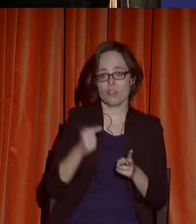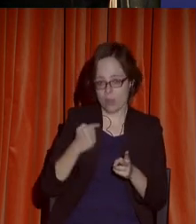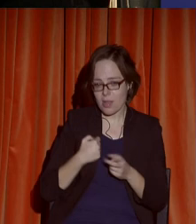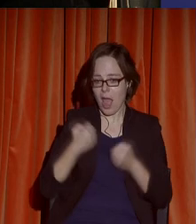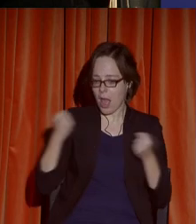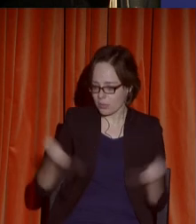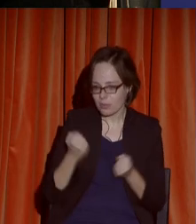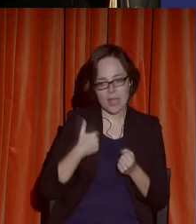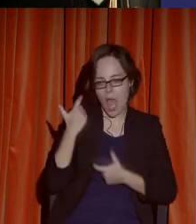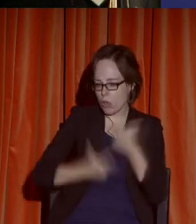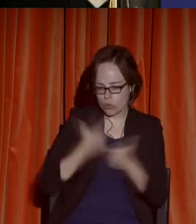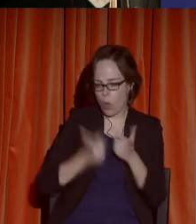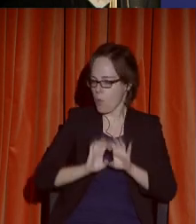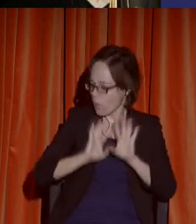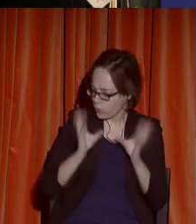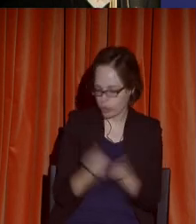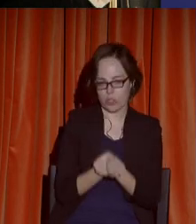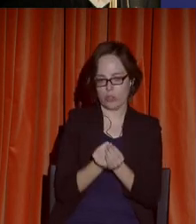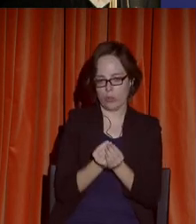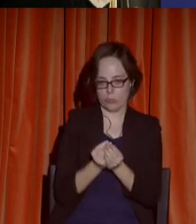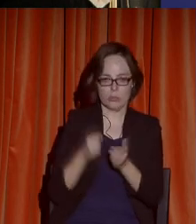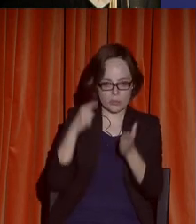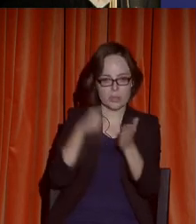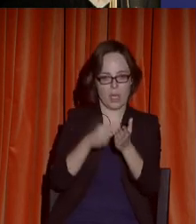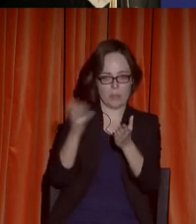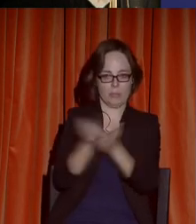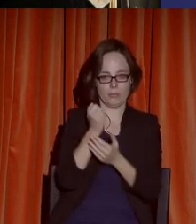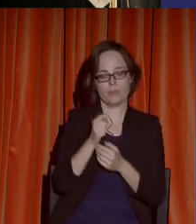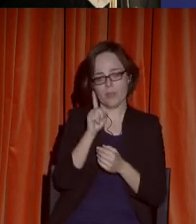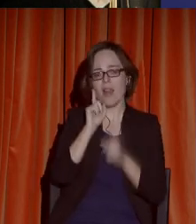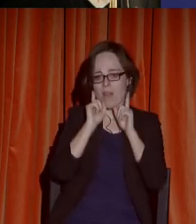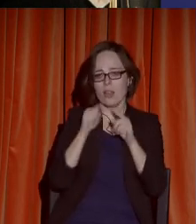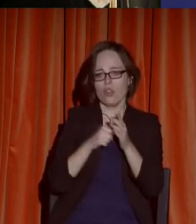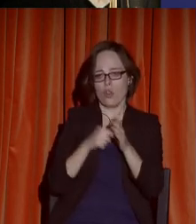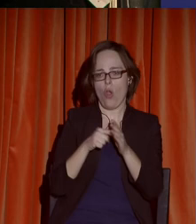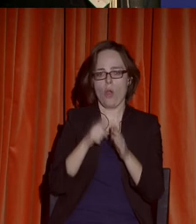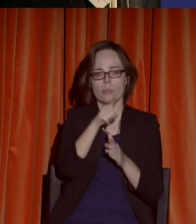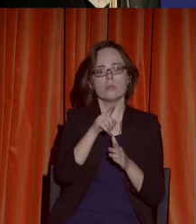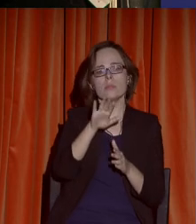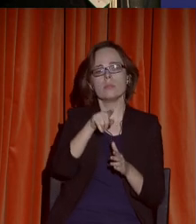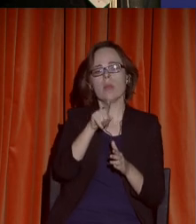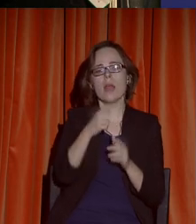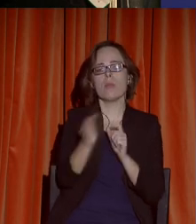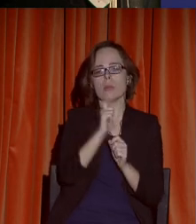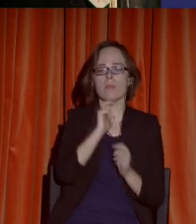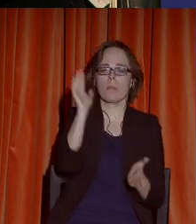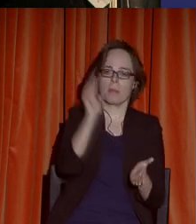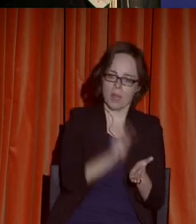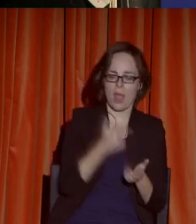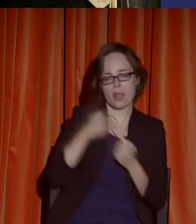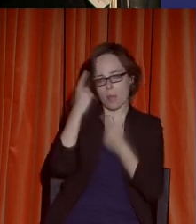zrobiłam wszystko, co w mojej mocy. Natomiast to już faktycznie odchodzi. Mam wrażenie, że coraz bardziej młodzi traktowani są